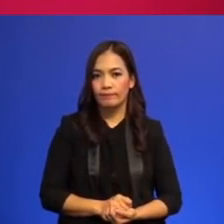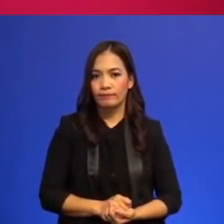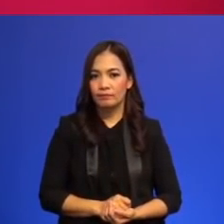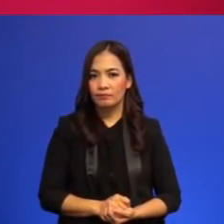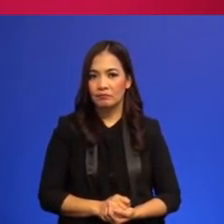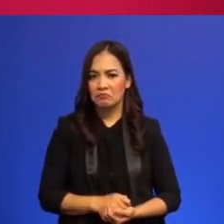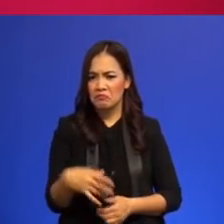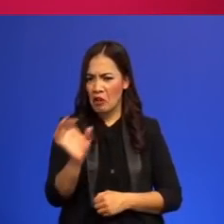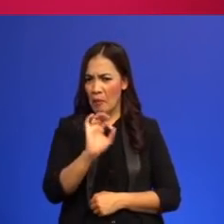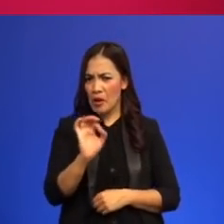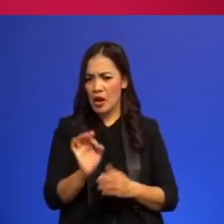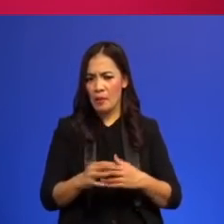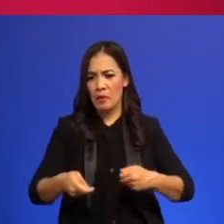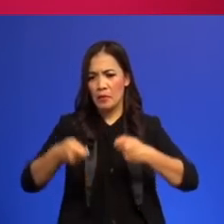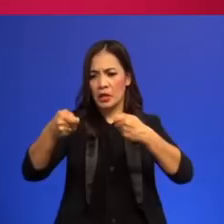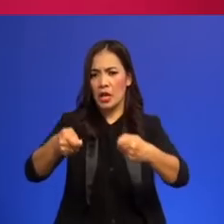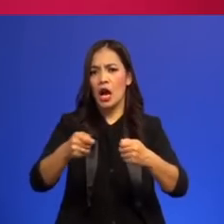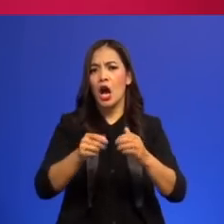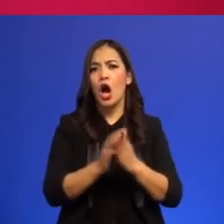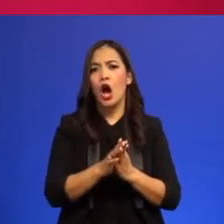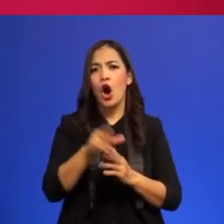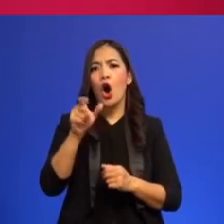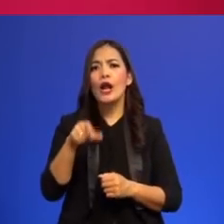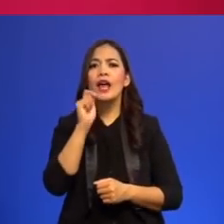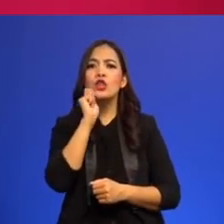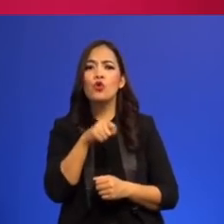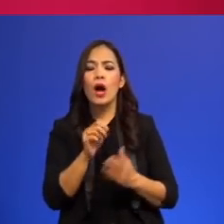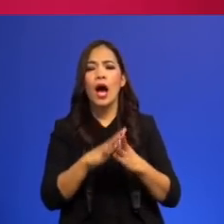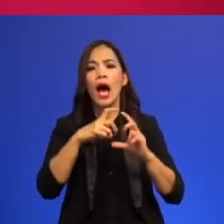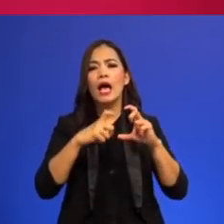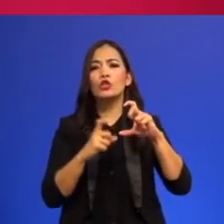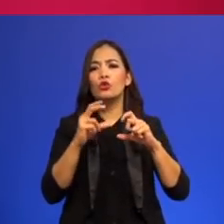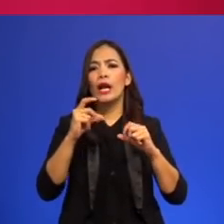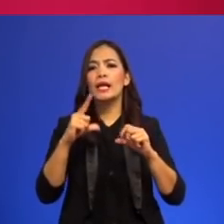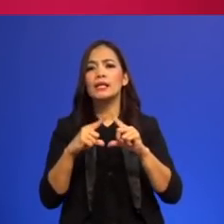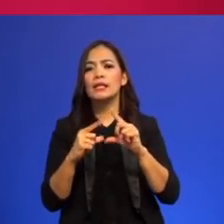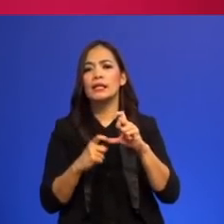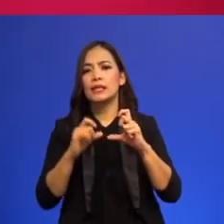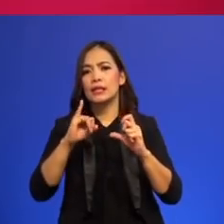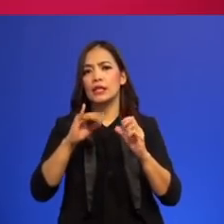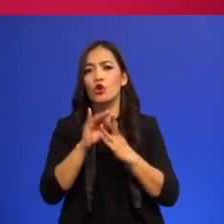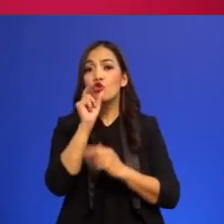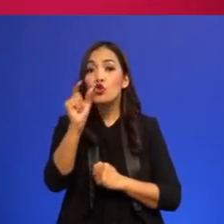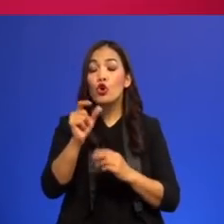Jarang kan orang mengasuransikan orang tuanya? Hari ini asuransikan orang tuamu.